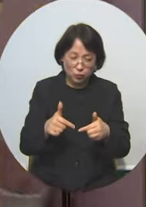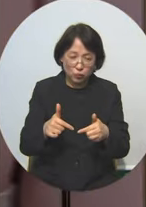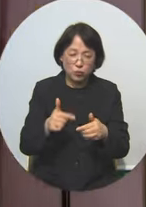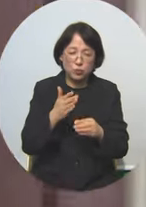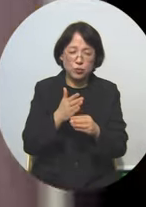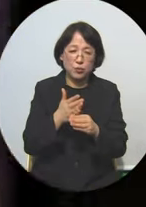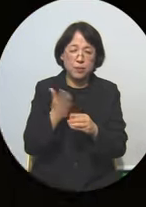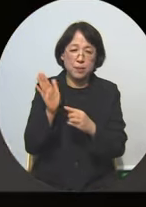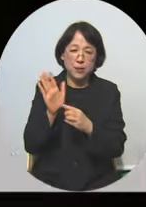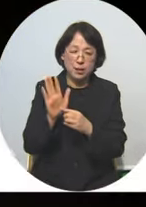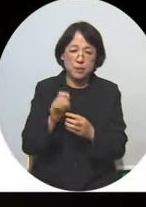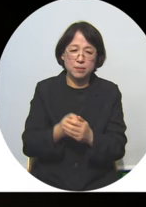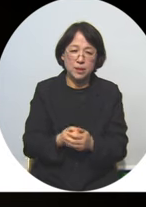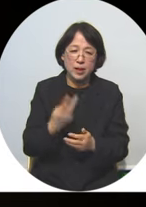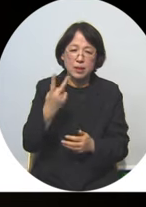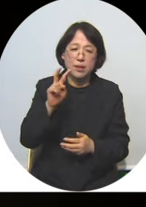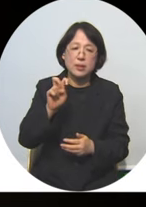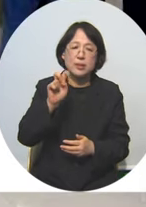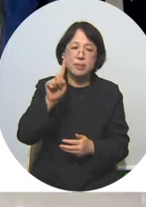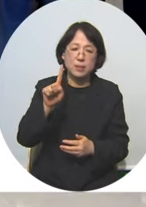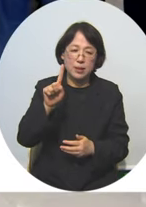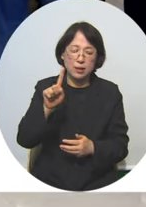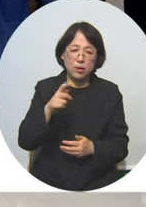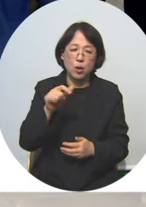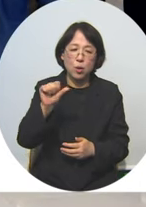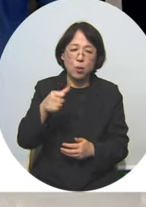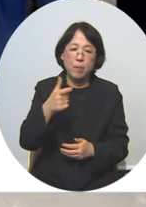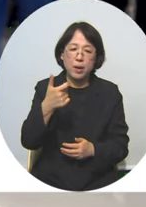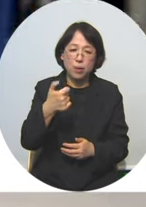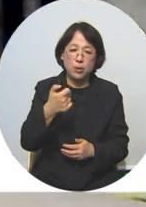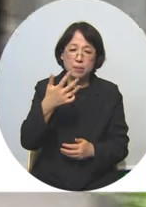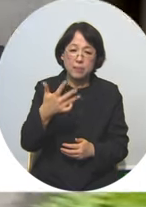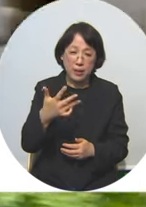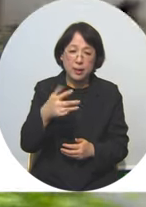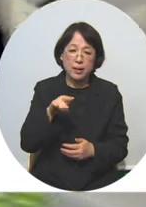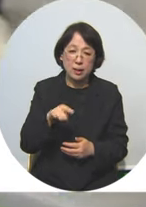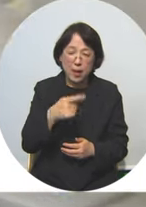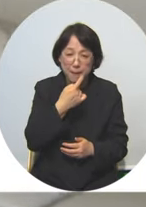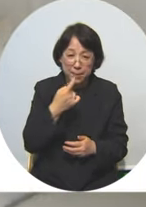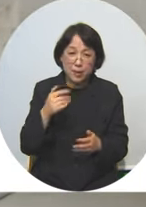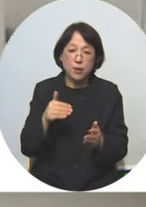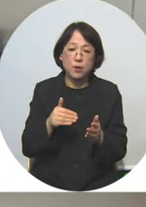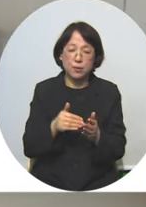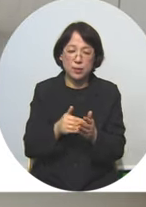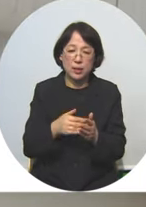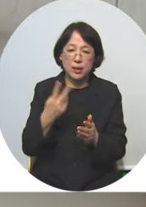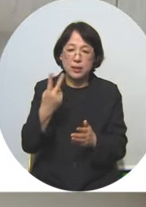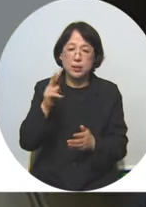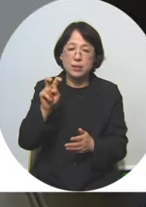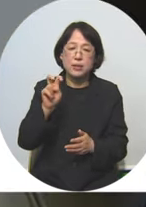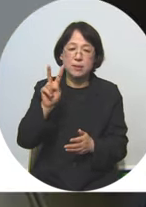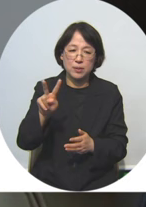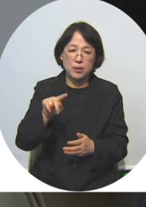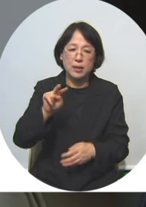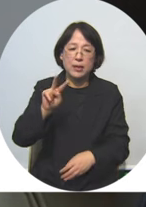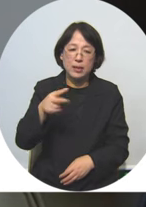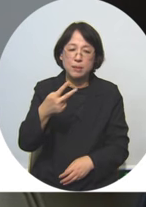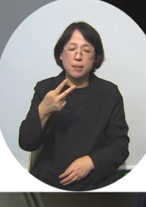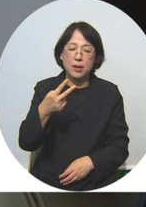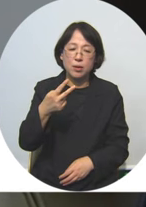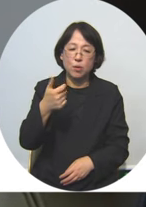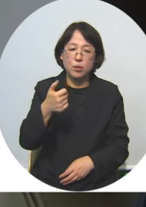밝혔습니다. 21년에 558건에 달하던 공급질서 교란 행위 발생 건수도 22년에는